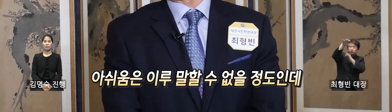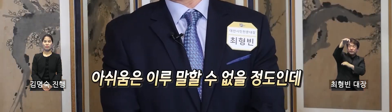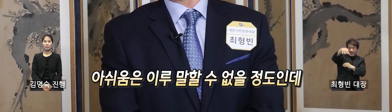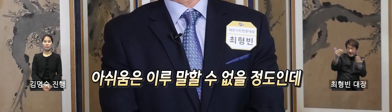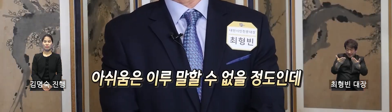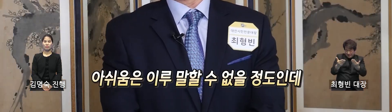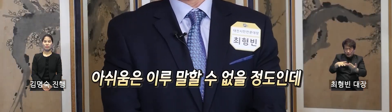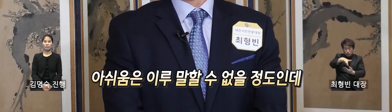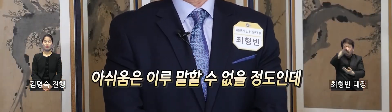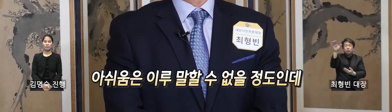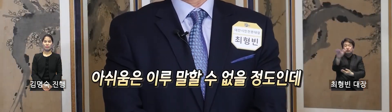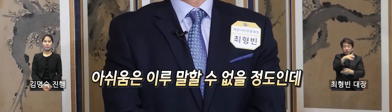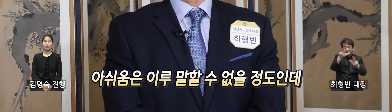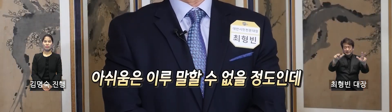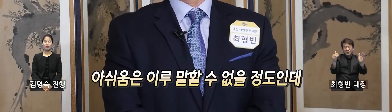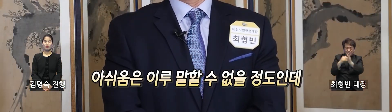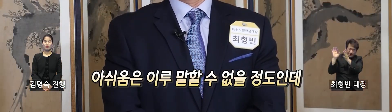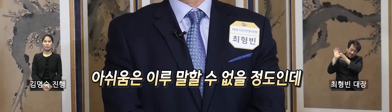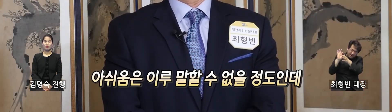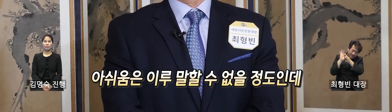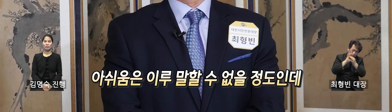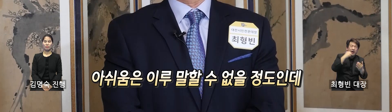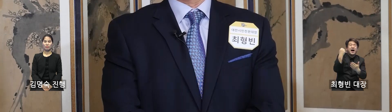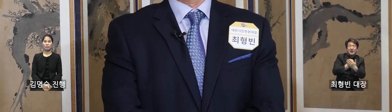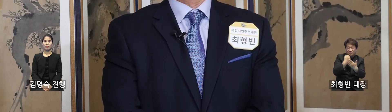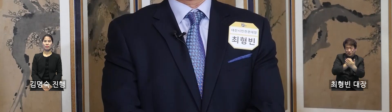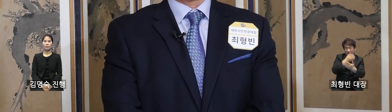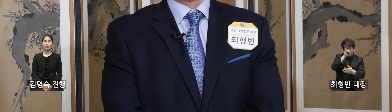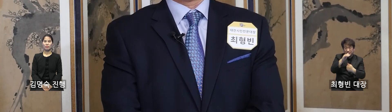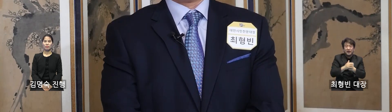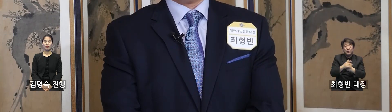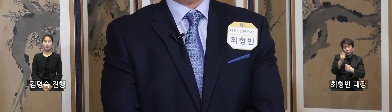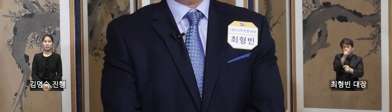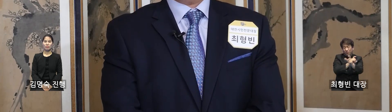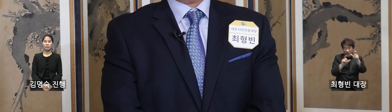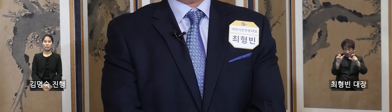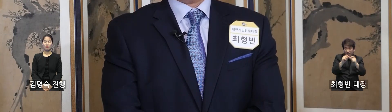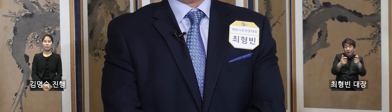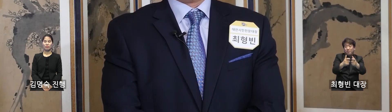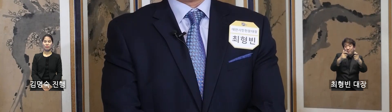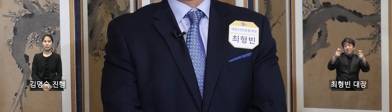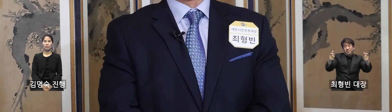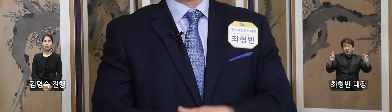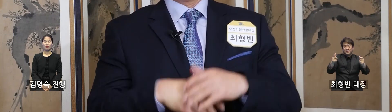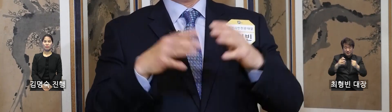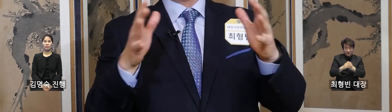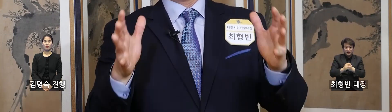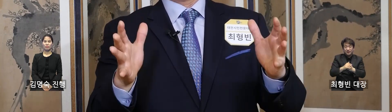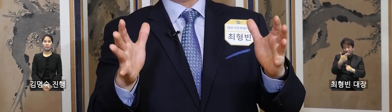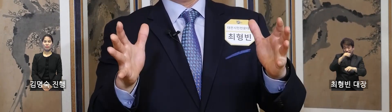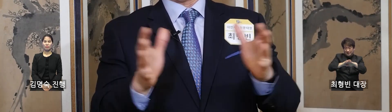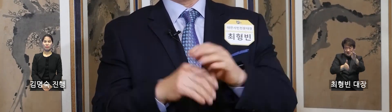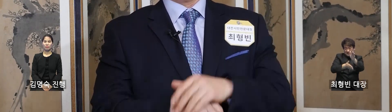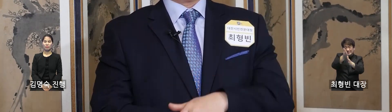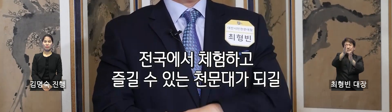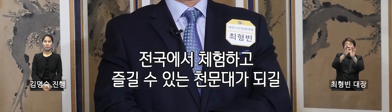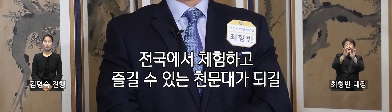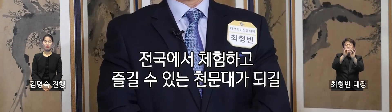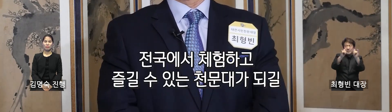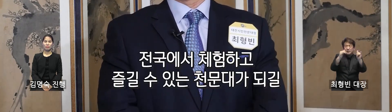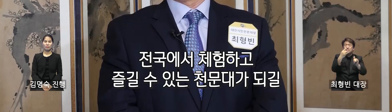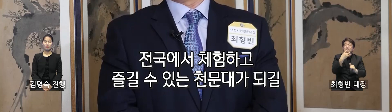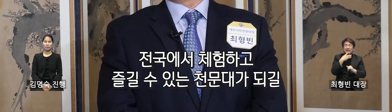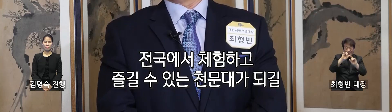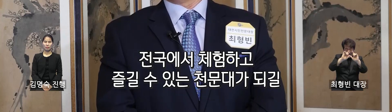남습니다 그래서 좀더 천문대 시설을 좀 크게 확증을 해가지고 어 어 다시 십 만원에 아닌